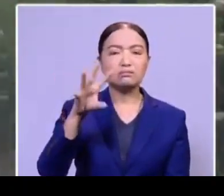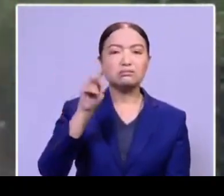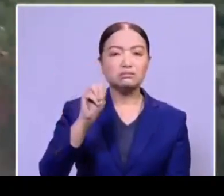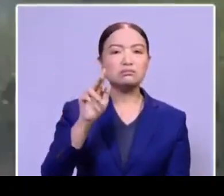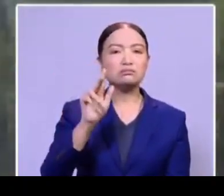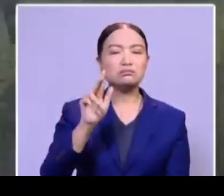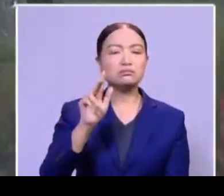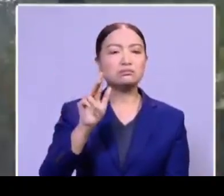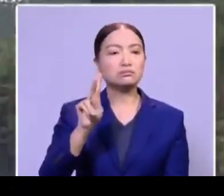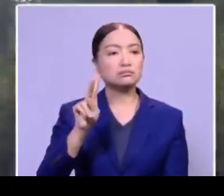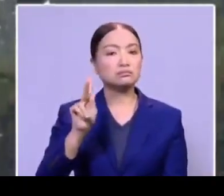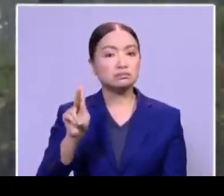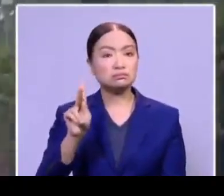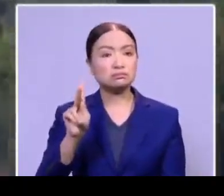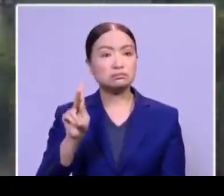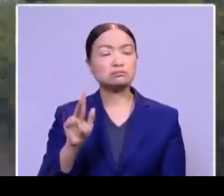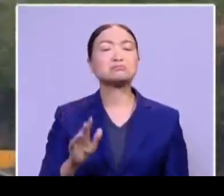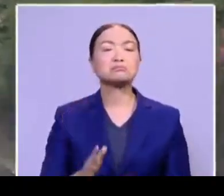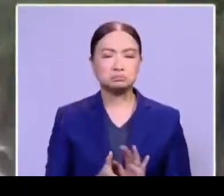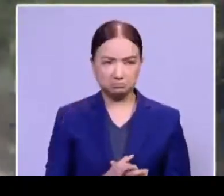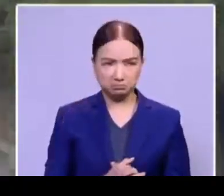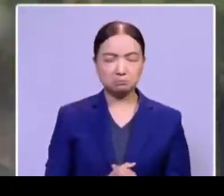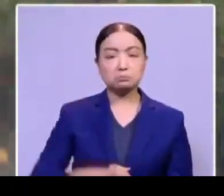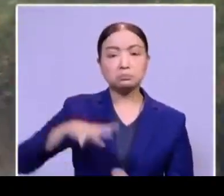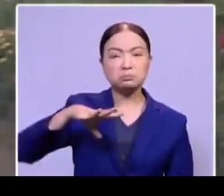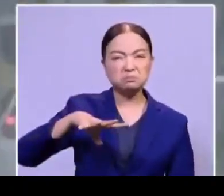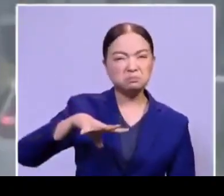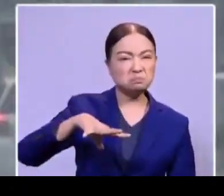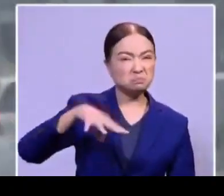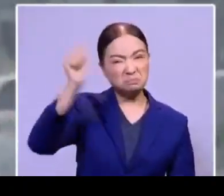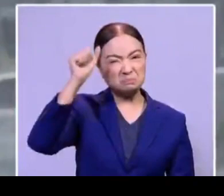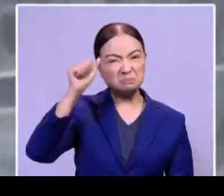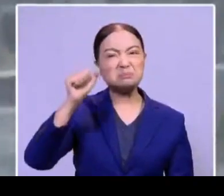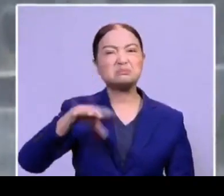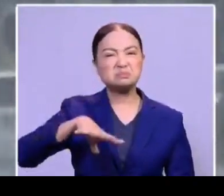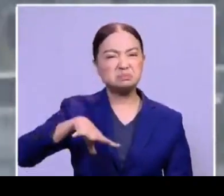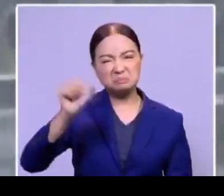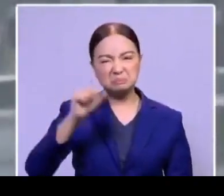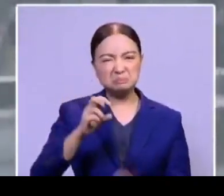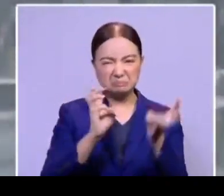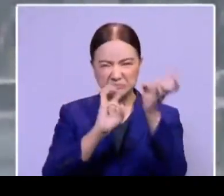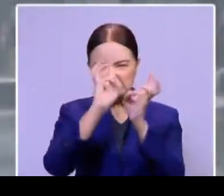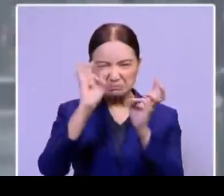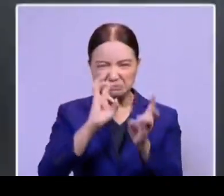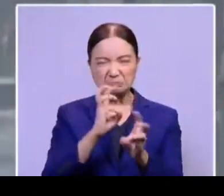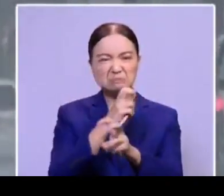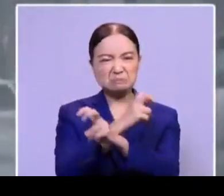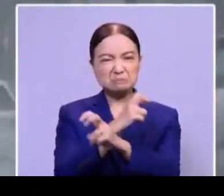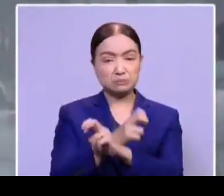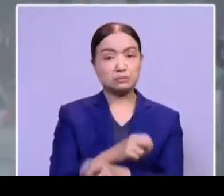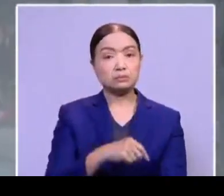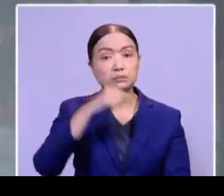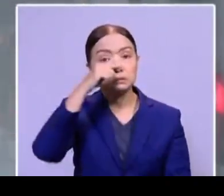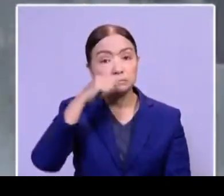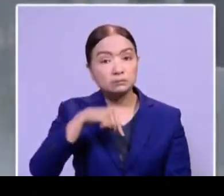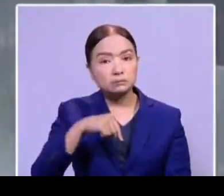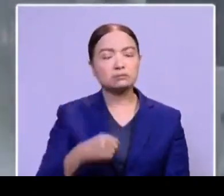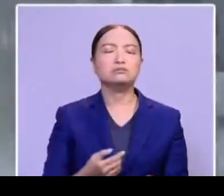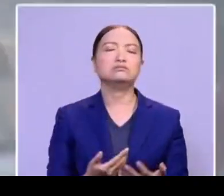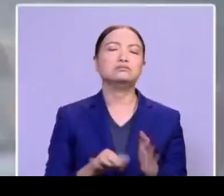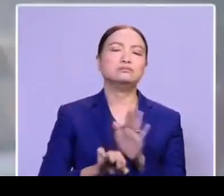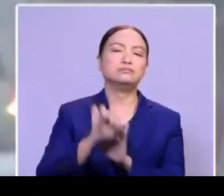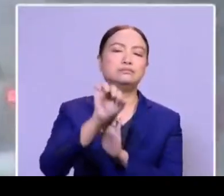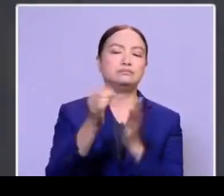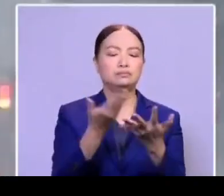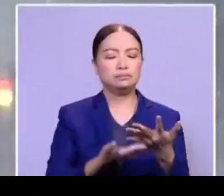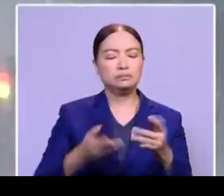ฮะแล้วจากการจัดอันดับเมืองมลพิษโลกนะครับเมื่อเช้านี้เนี่ยที่เชียงใหม่ของไทยอยู่อันดับ6ของโลกนะครับ